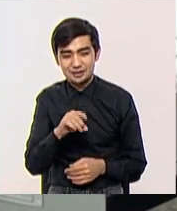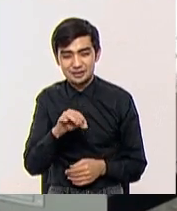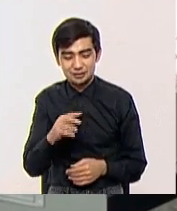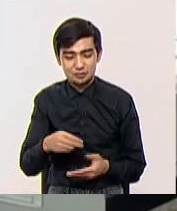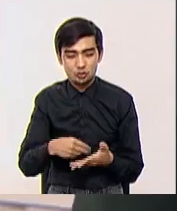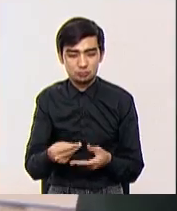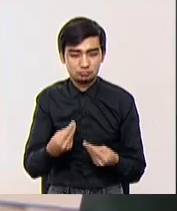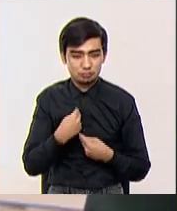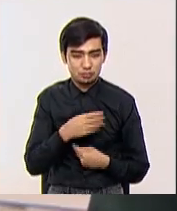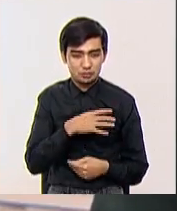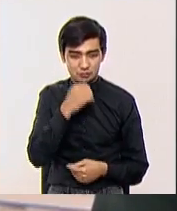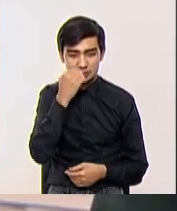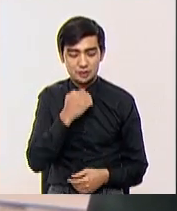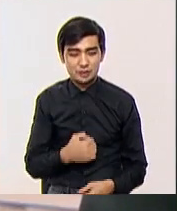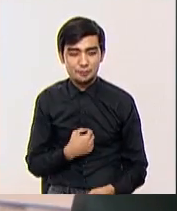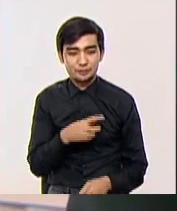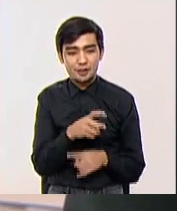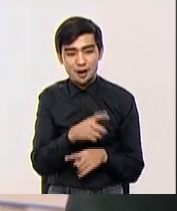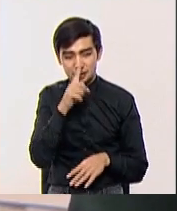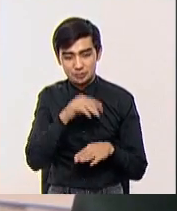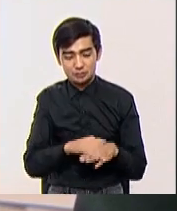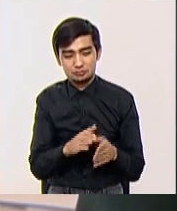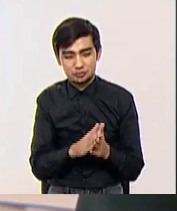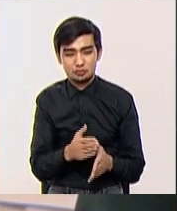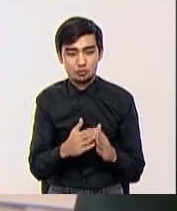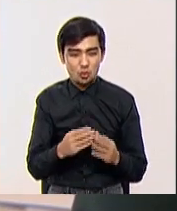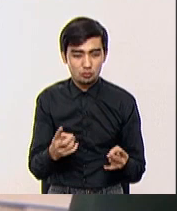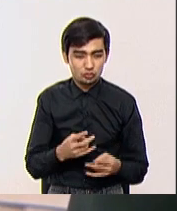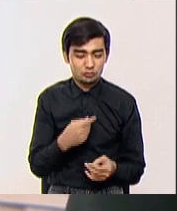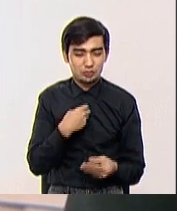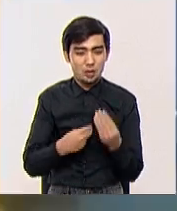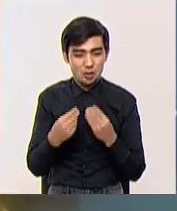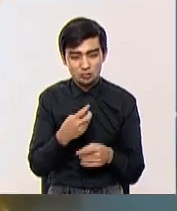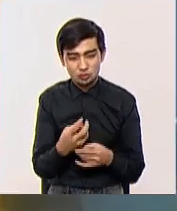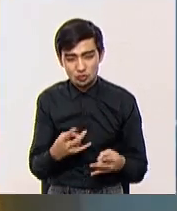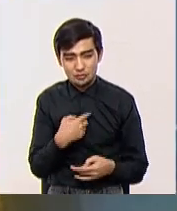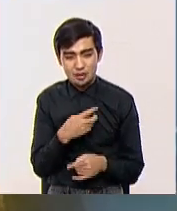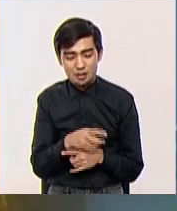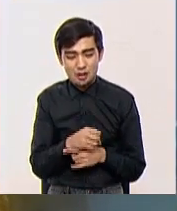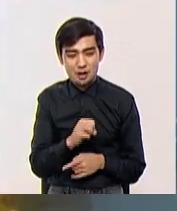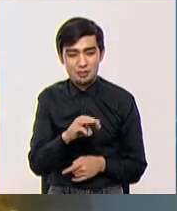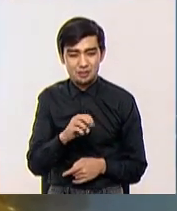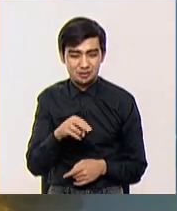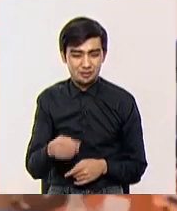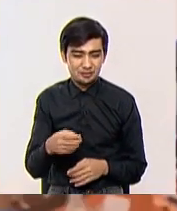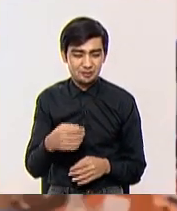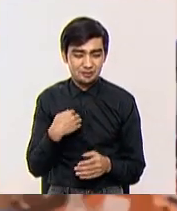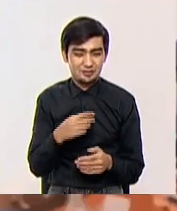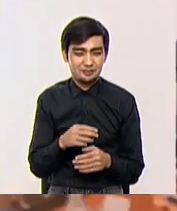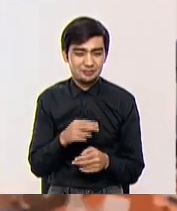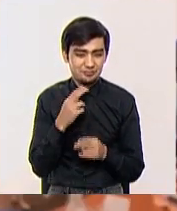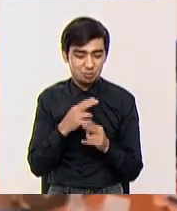бергенін айтады. Акиматқа барып көмек сұрап, бізге үй керек, продукты керек деп сұрап жүретінбіз. Біз Амандық Габасович ұсыныс тастаған